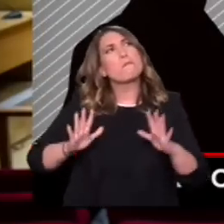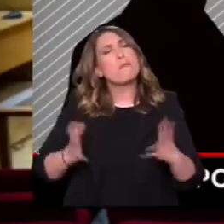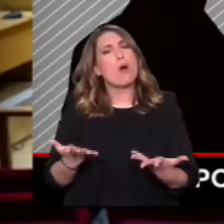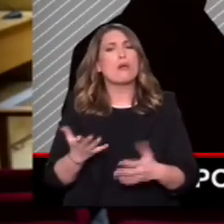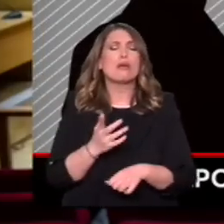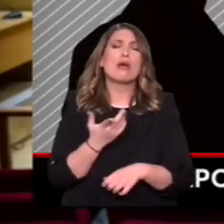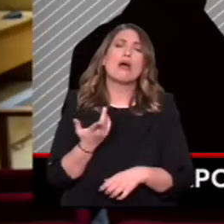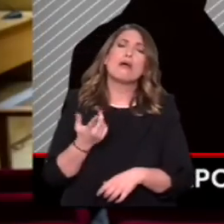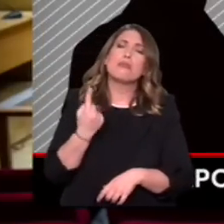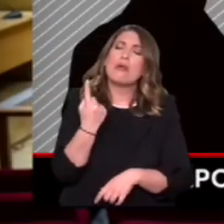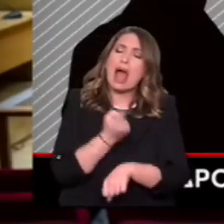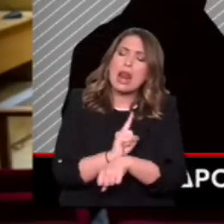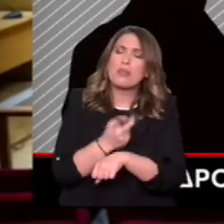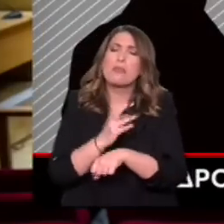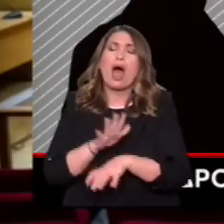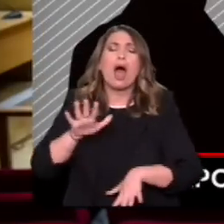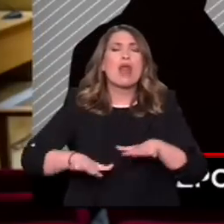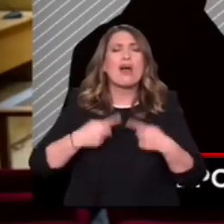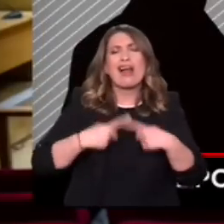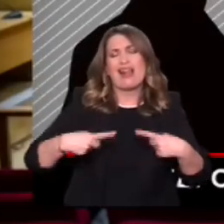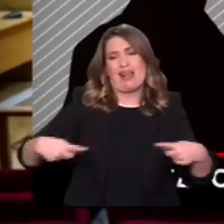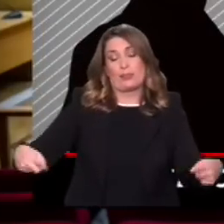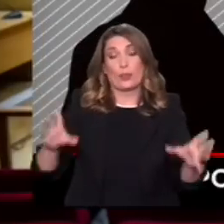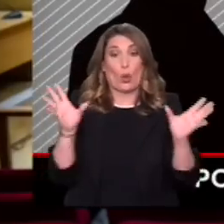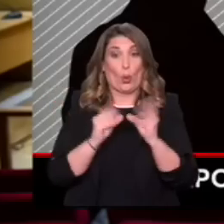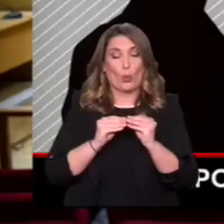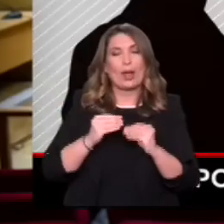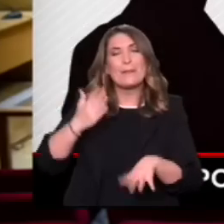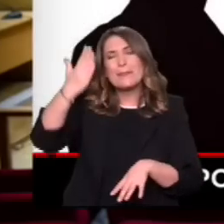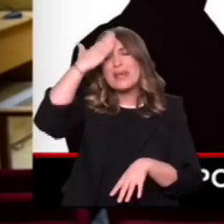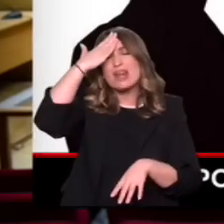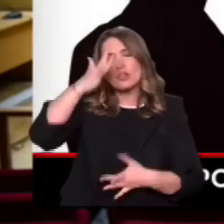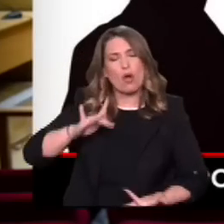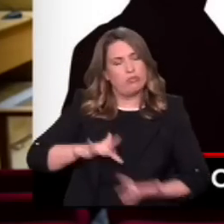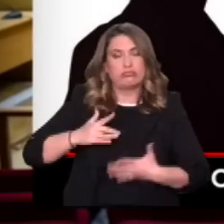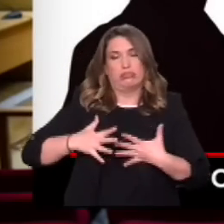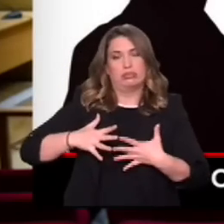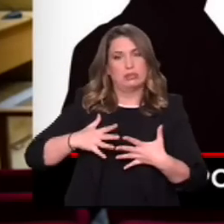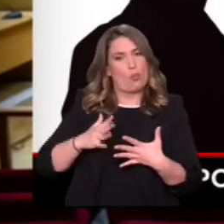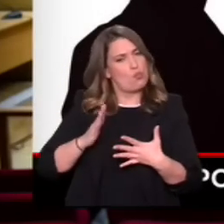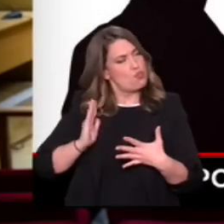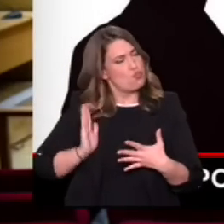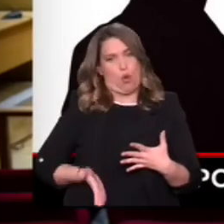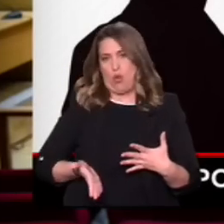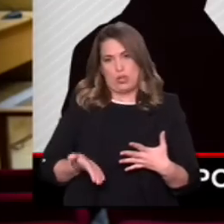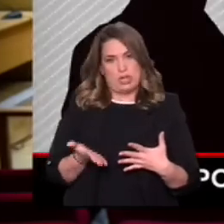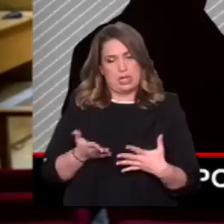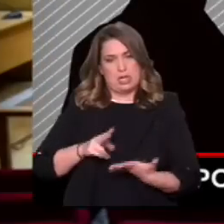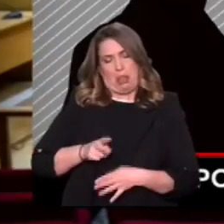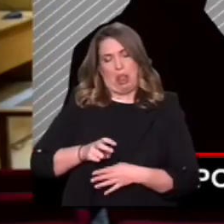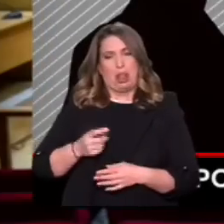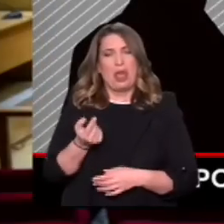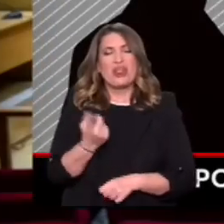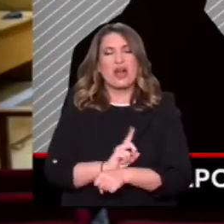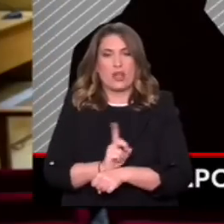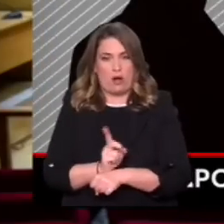πολλές κατηγορίες σπασμών. Οι πυρετικοί σπασμοί περνάνε πιο γρήγορα. Ένας έντονος εφιάλτης μπορεί να δημιουργήσει τέτοια αντίδραση σωματική?